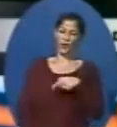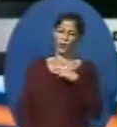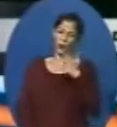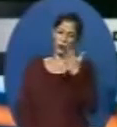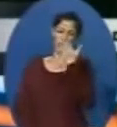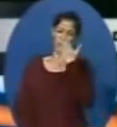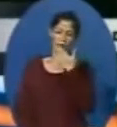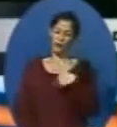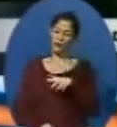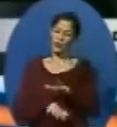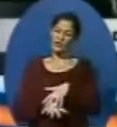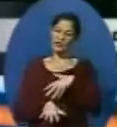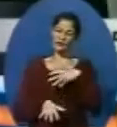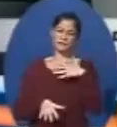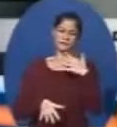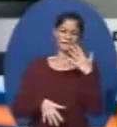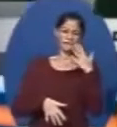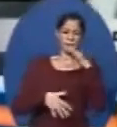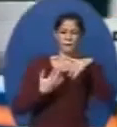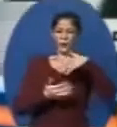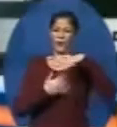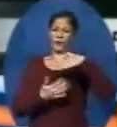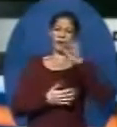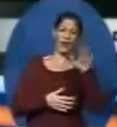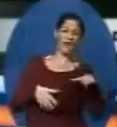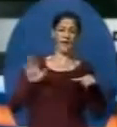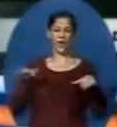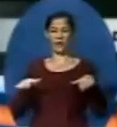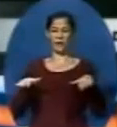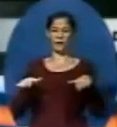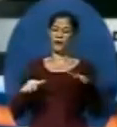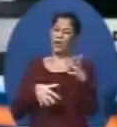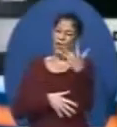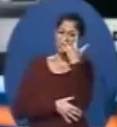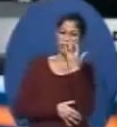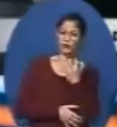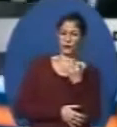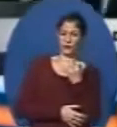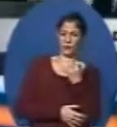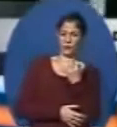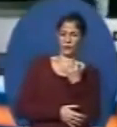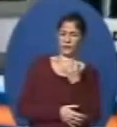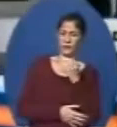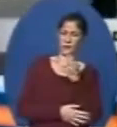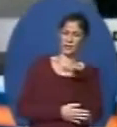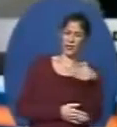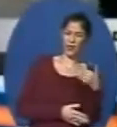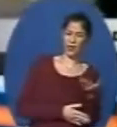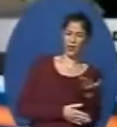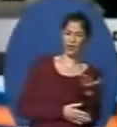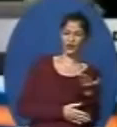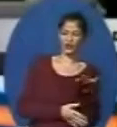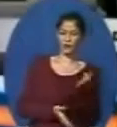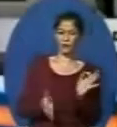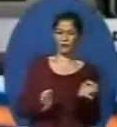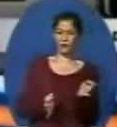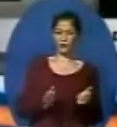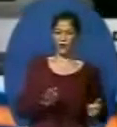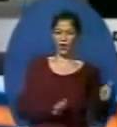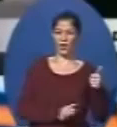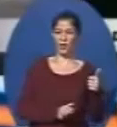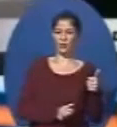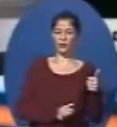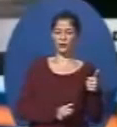מעורבים. הרגשות המעורבים הם עצב מצד אחד על כך שבית המשפט העליון